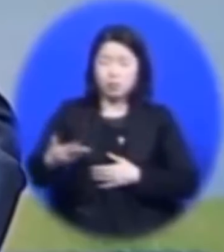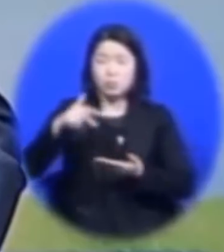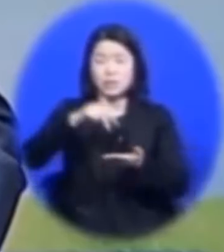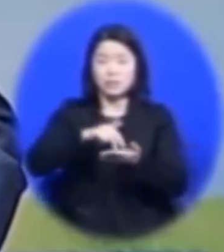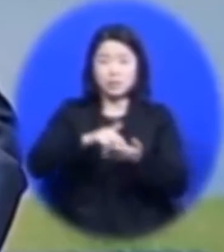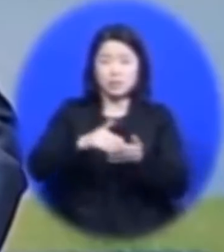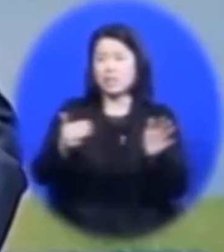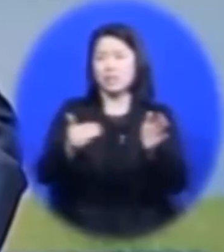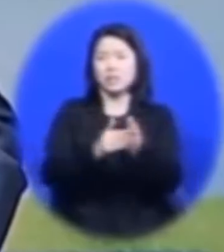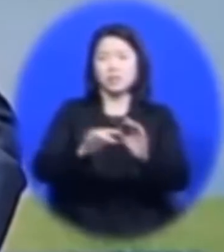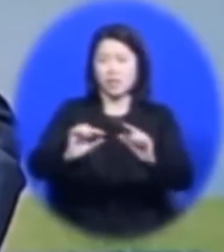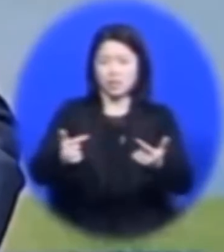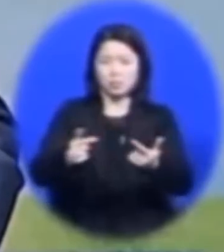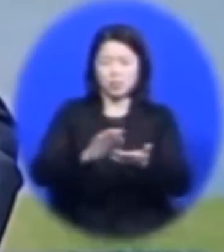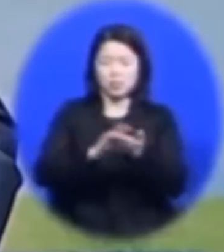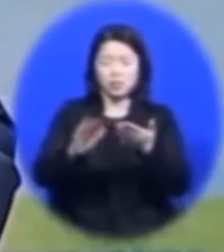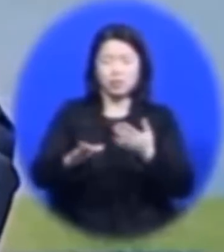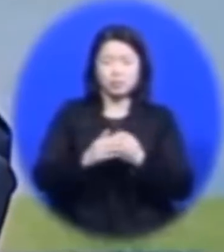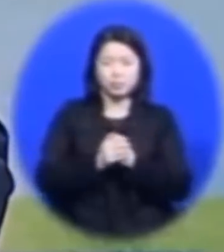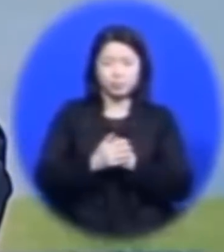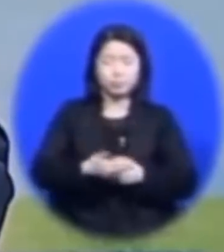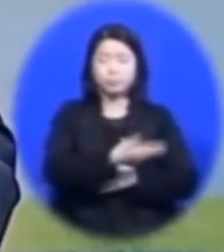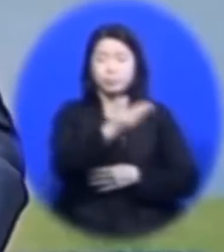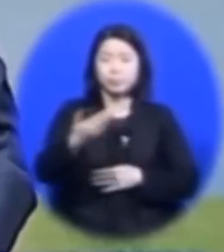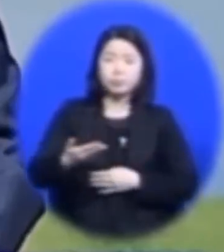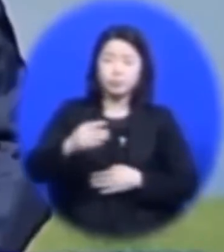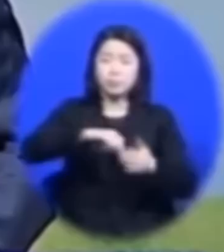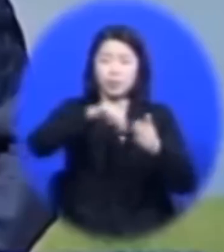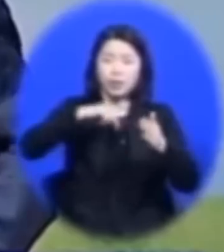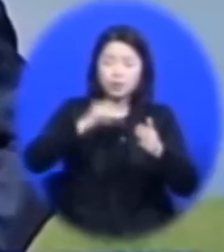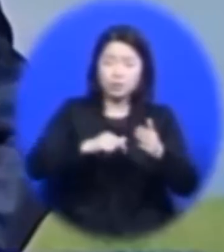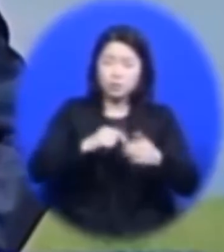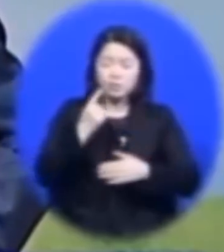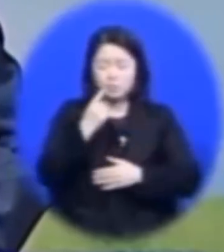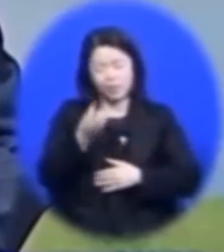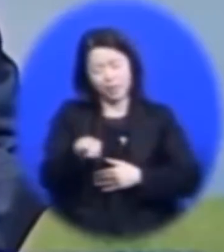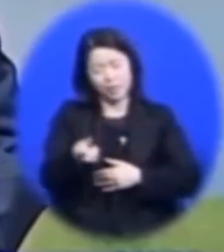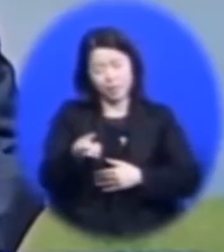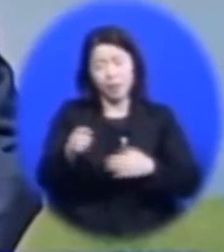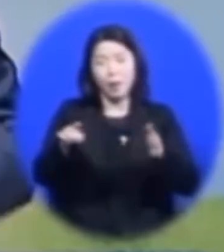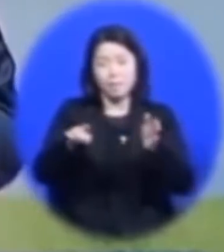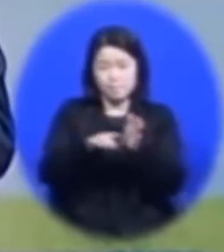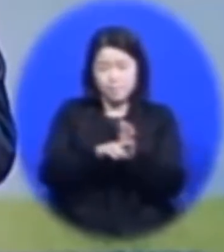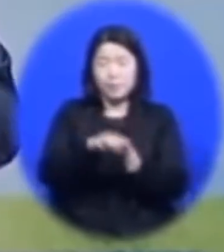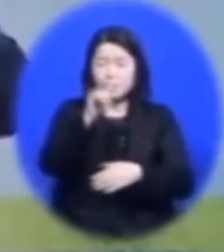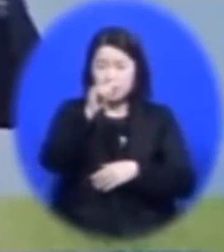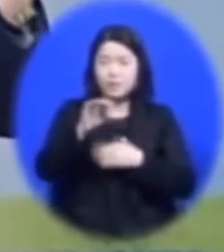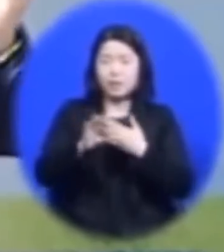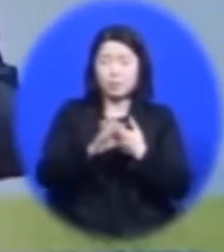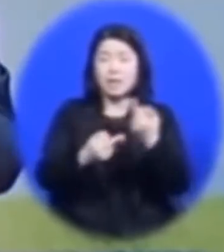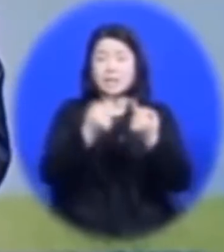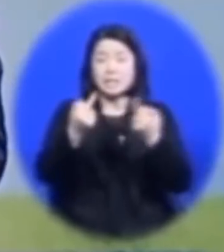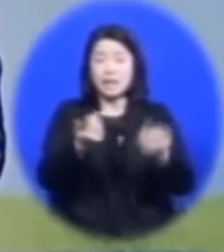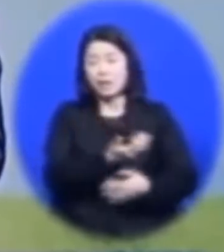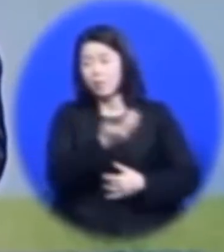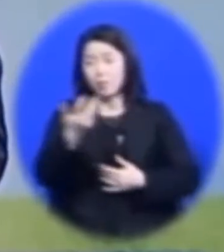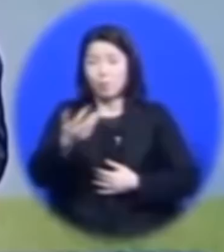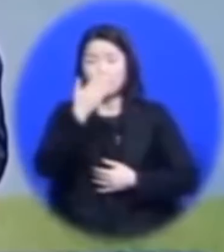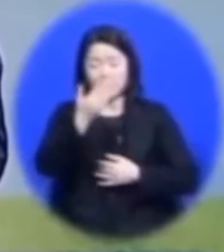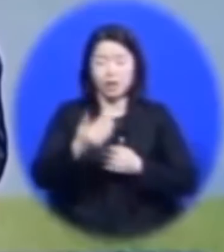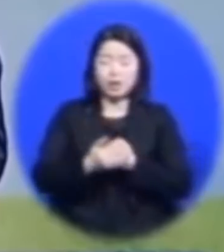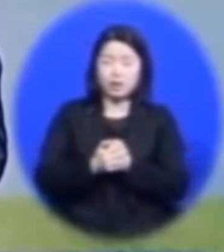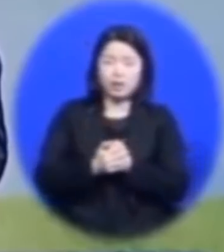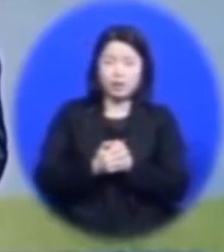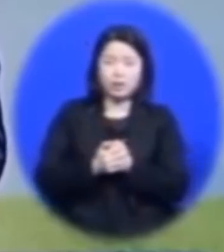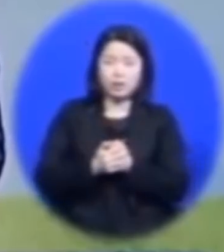아닙니다 여러분 여러분 속에 겨자씨만한 믿음이 있다면 3일 옮길 수도 있다고 했습니다